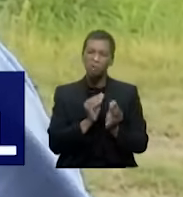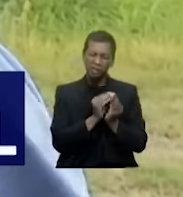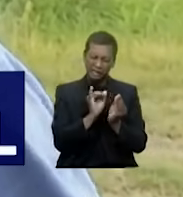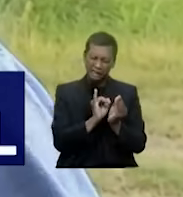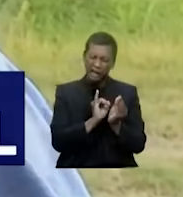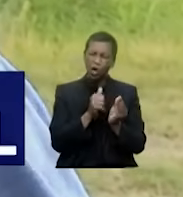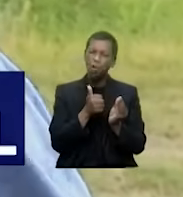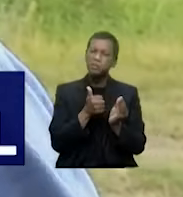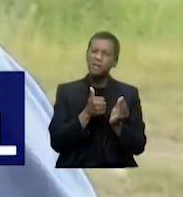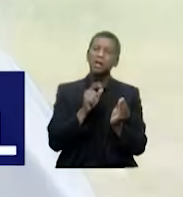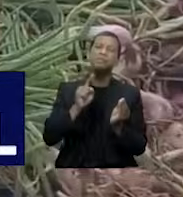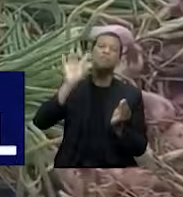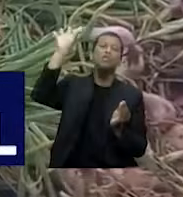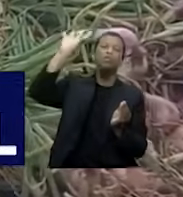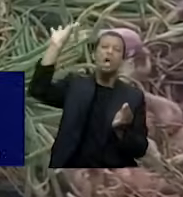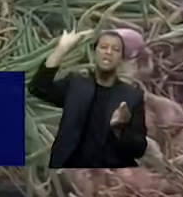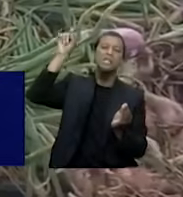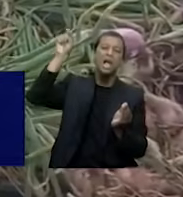Ini cuaca di daerah sini.